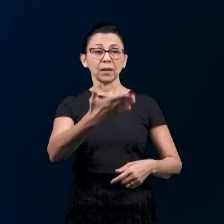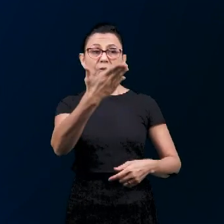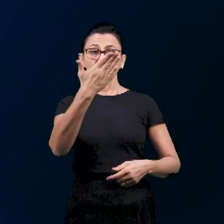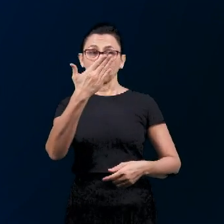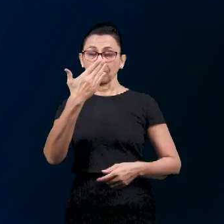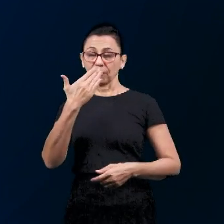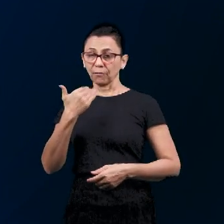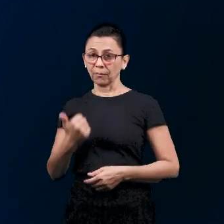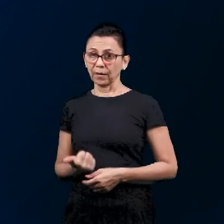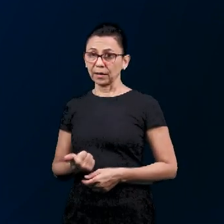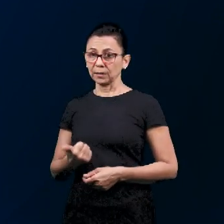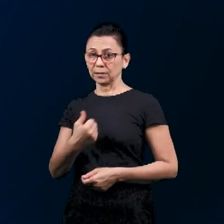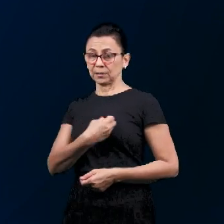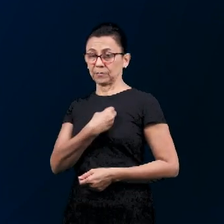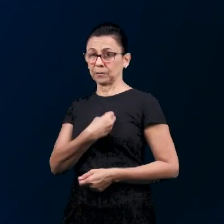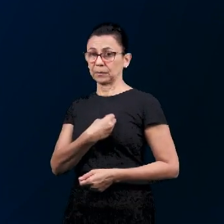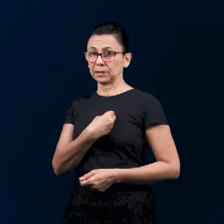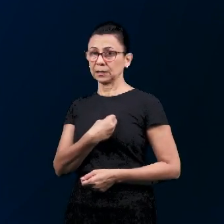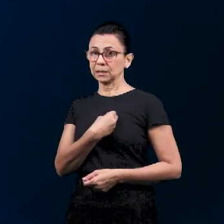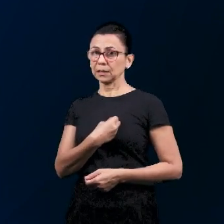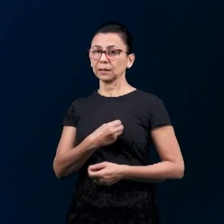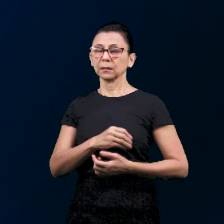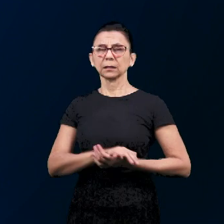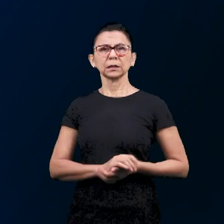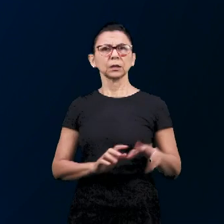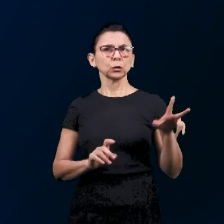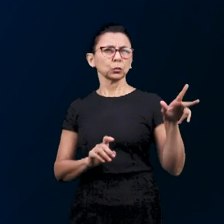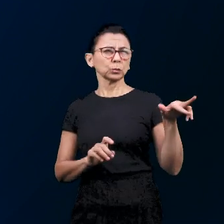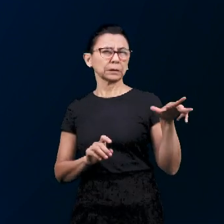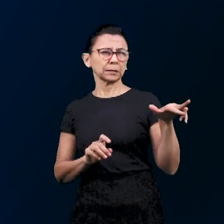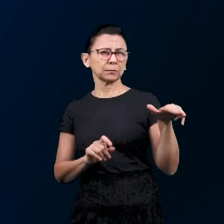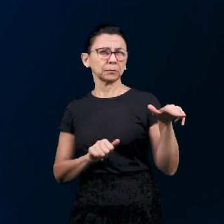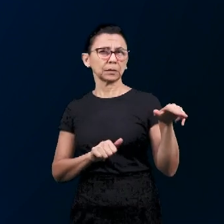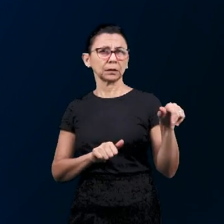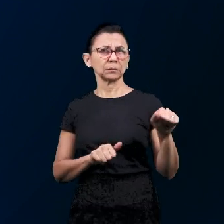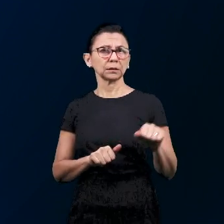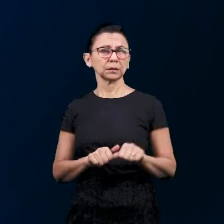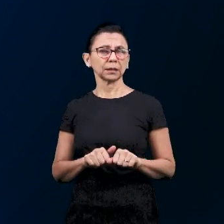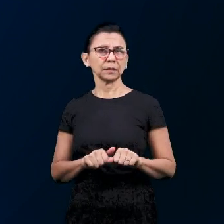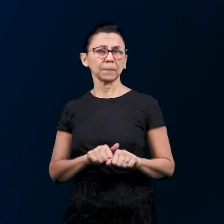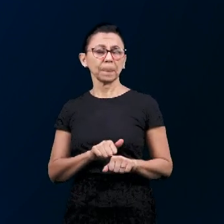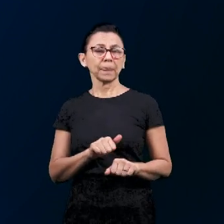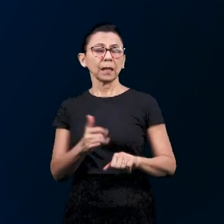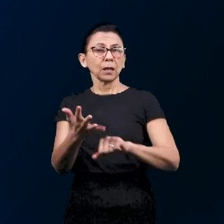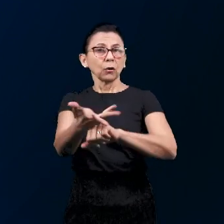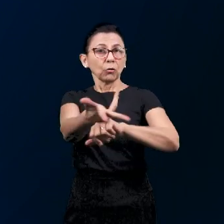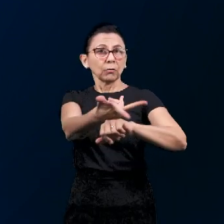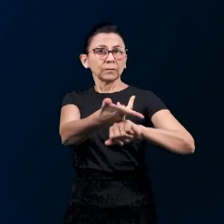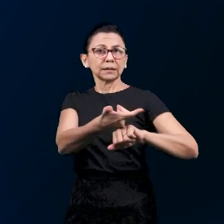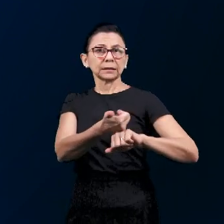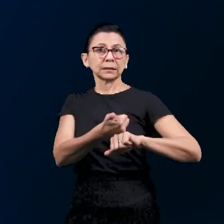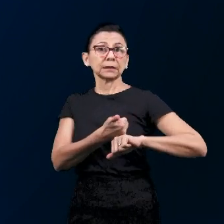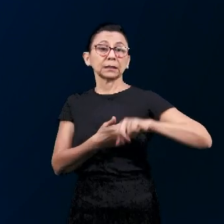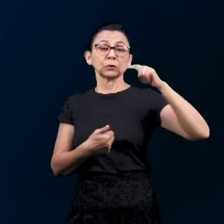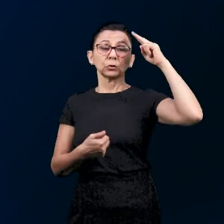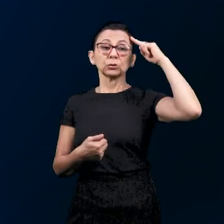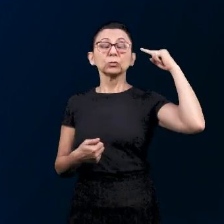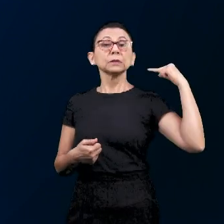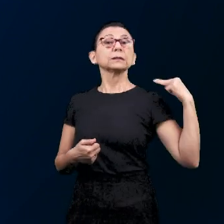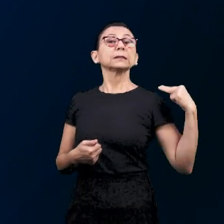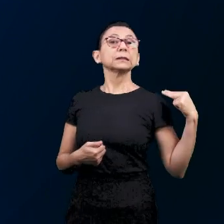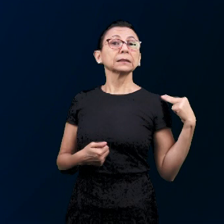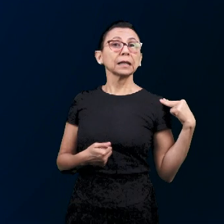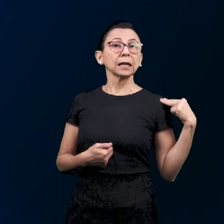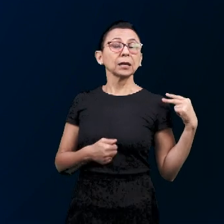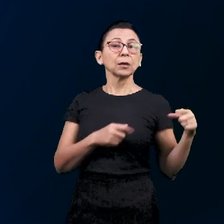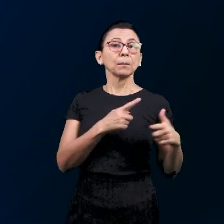Joseph va vers ses frères et ils ont été pris par l'haine et l'envie. Ils ont vendu Joseph